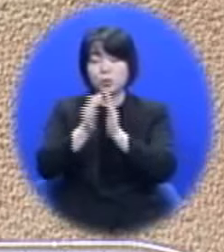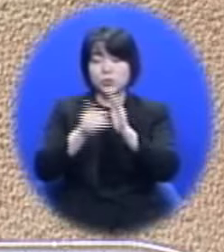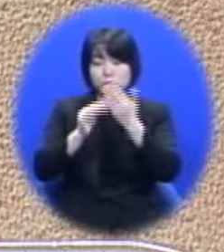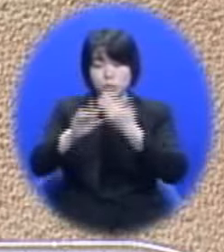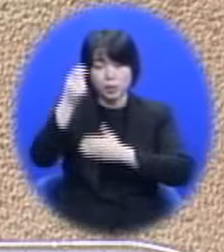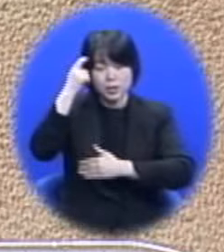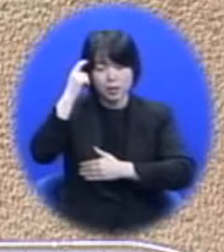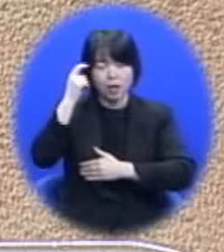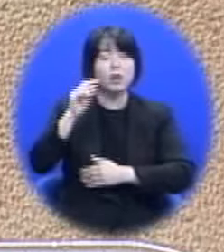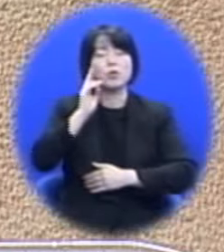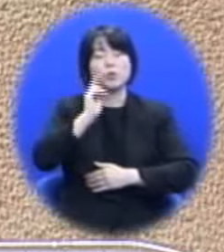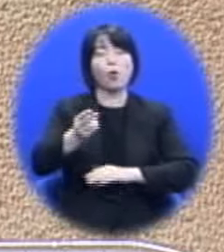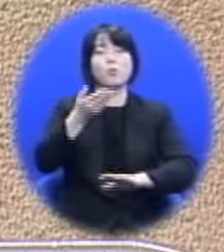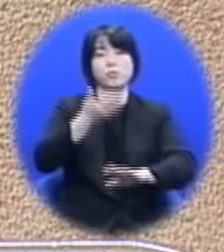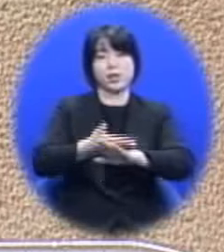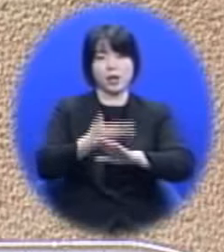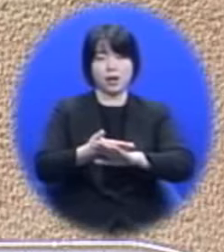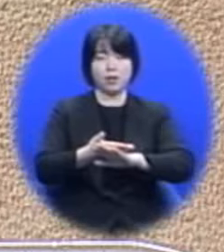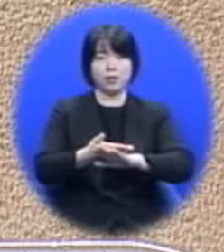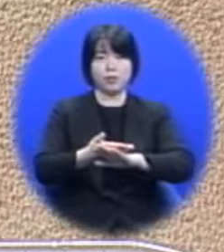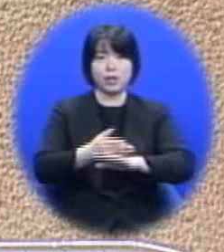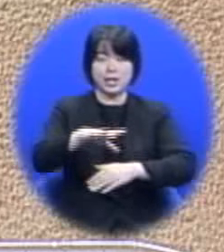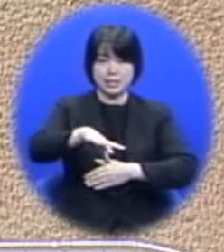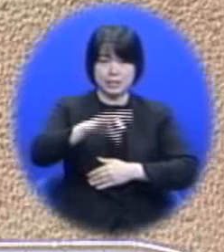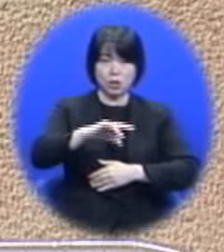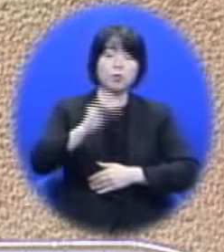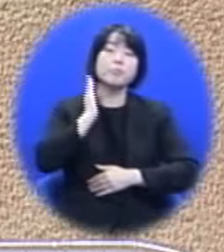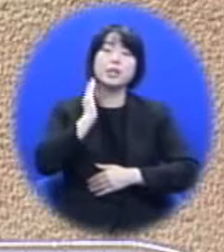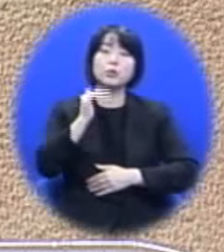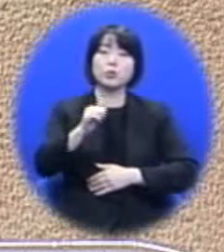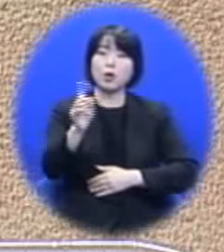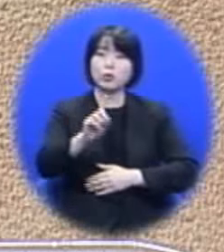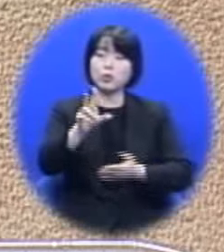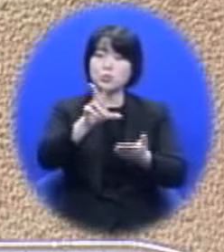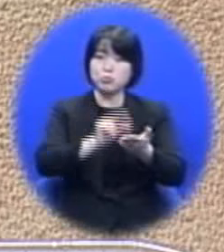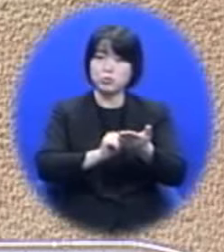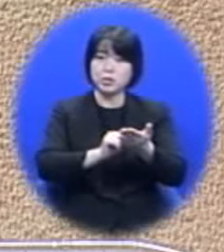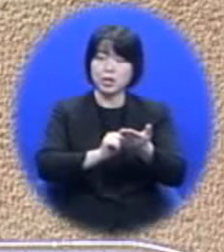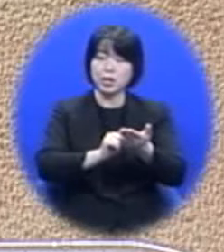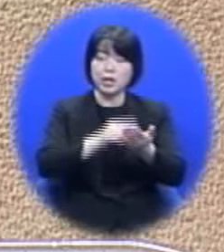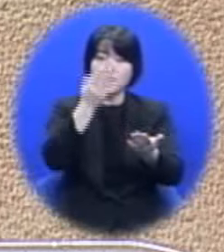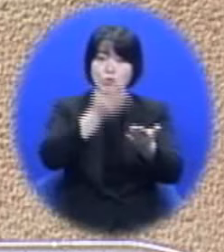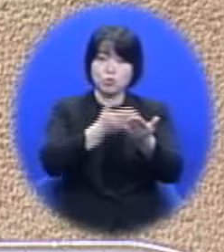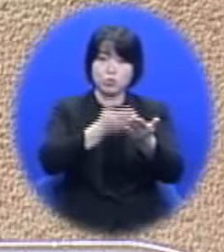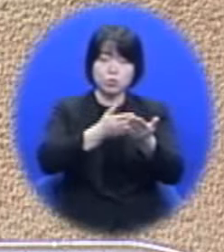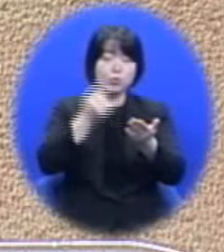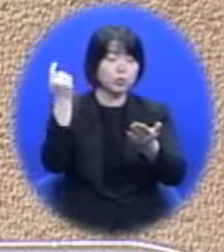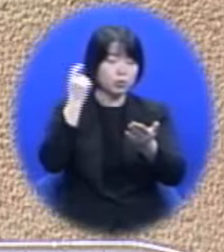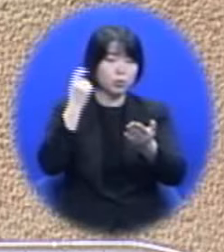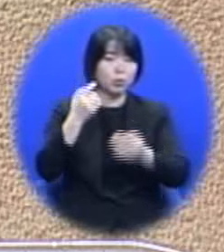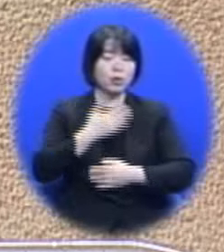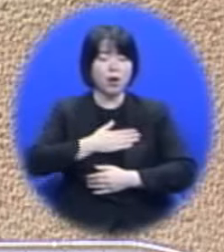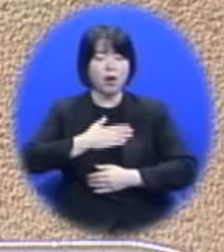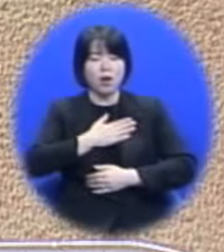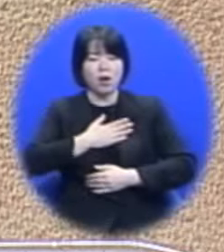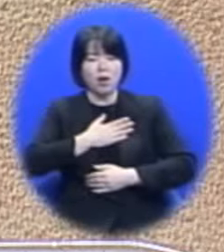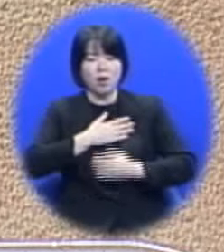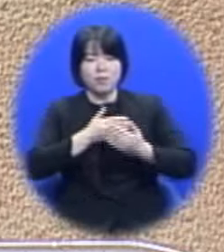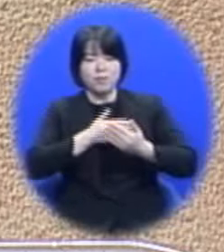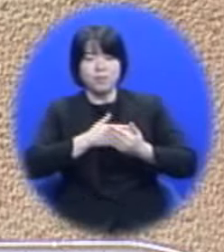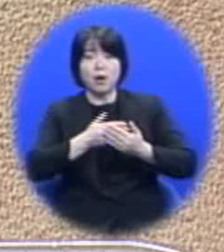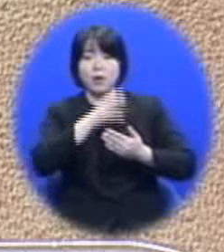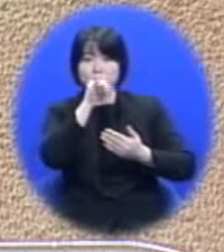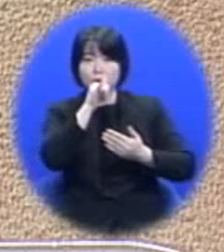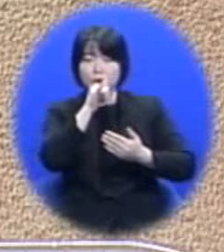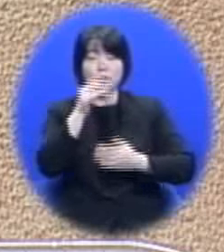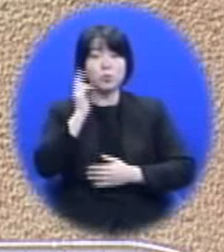달라요. 처음에 대통령의 어떤 문제를 뉴스로 듣고 가슴이 뛰더라고.